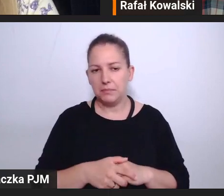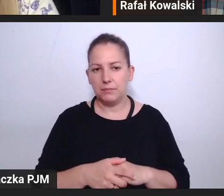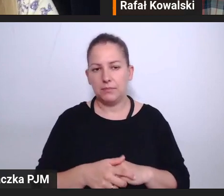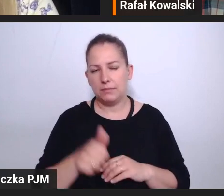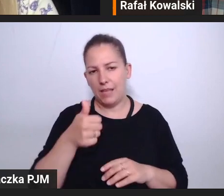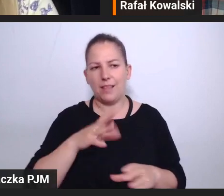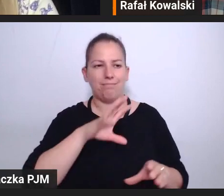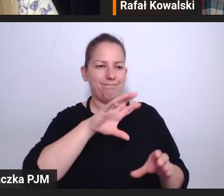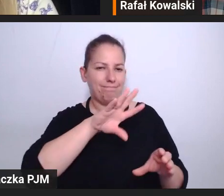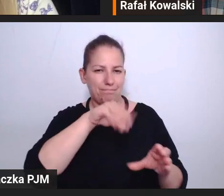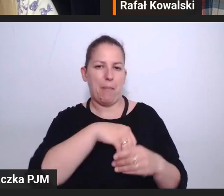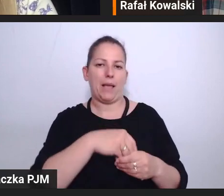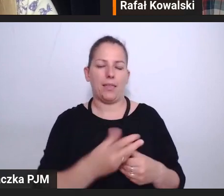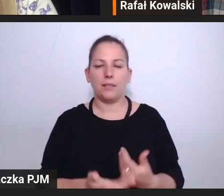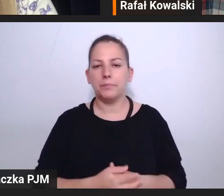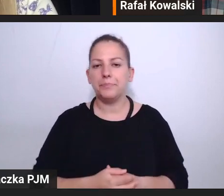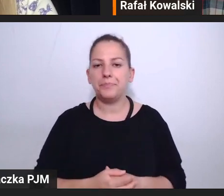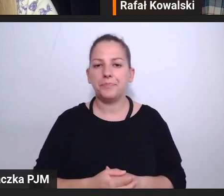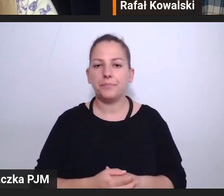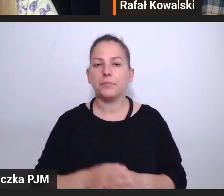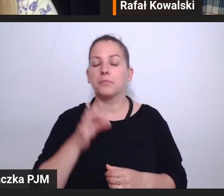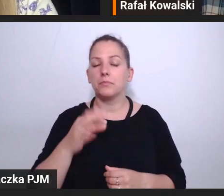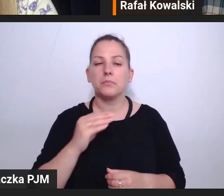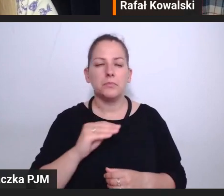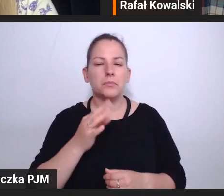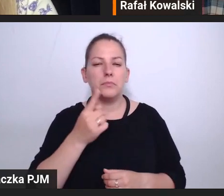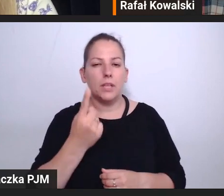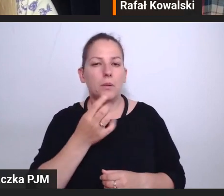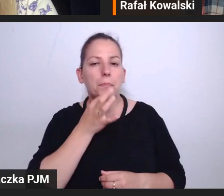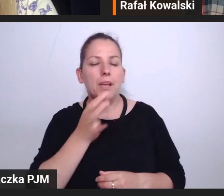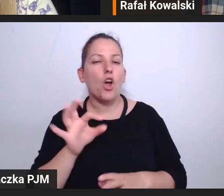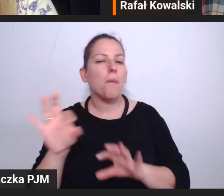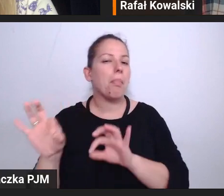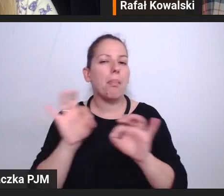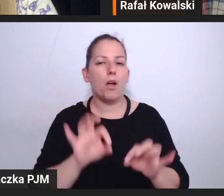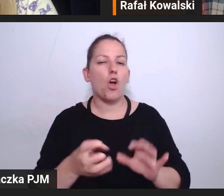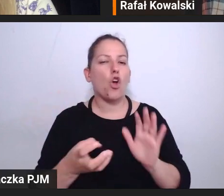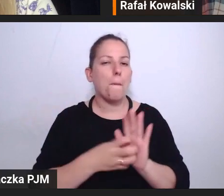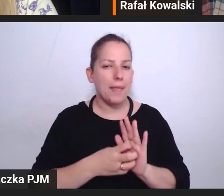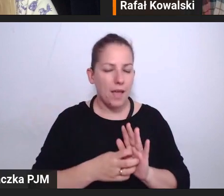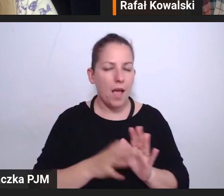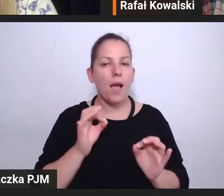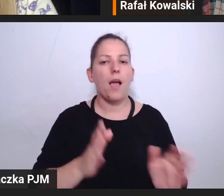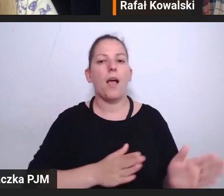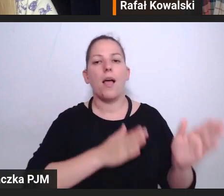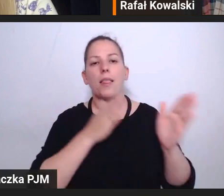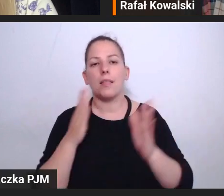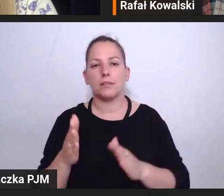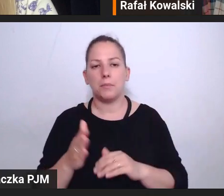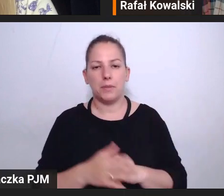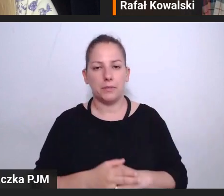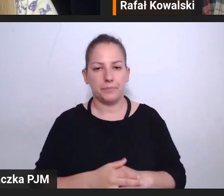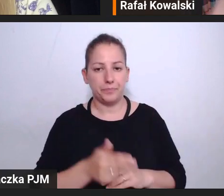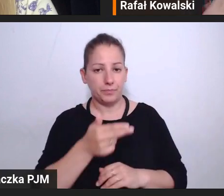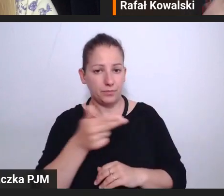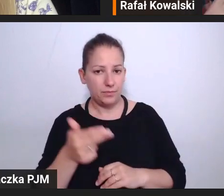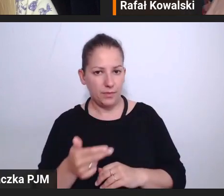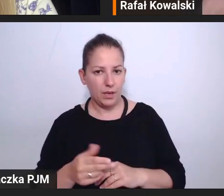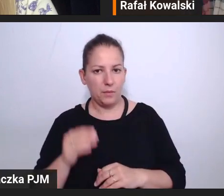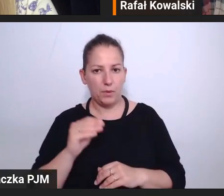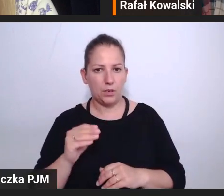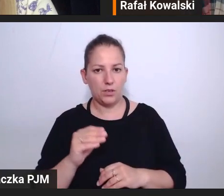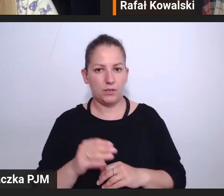pakiet. Dobrze, ja zadam jeszcze jedno pytanie z komentarzy, a potem przejdziemy już do następnych tematów, bo jesteśmy